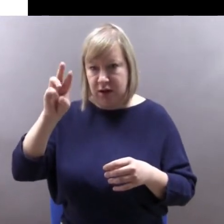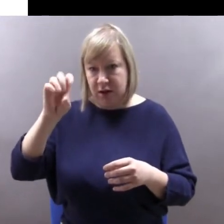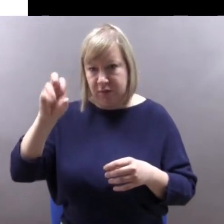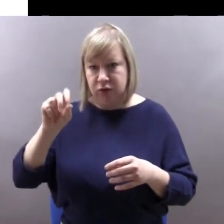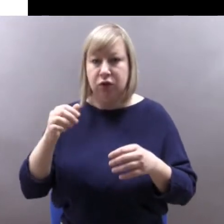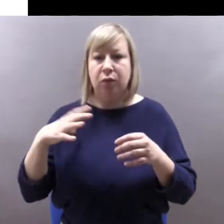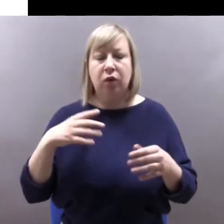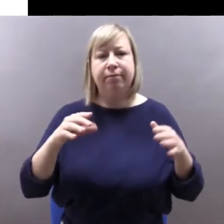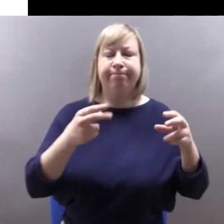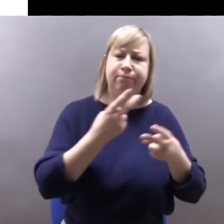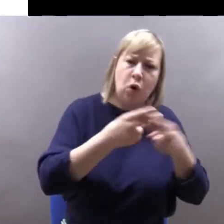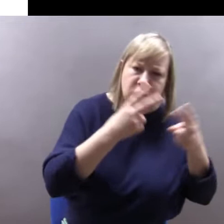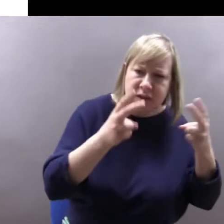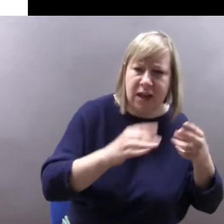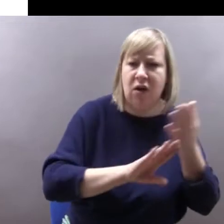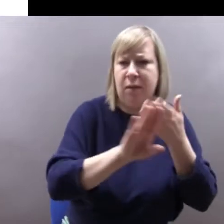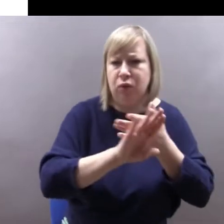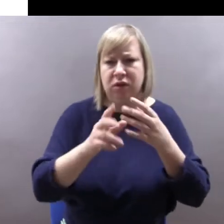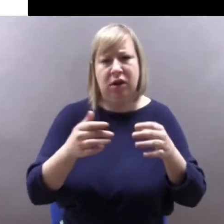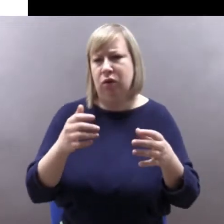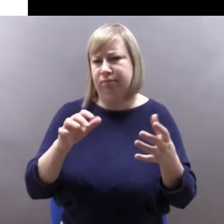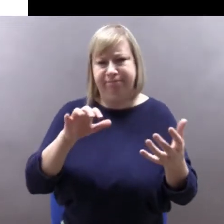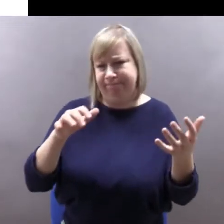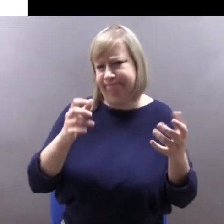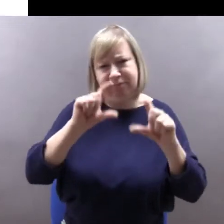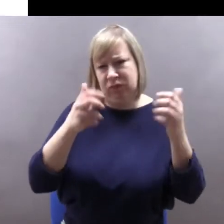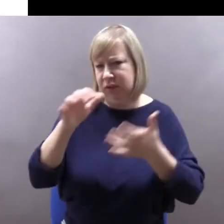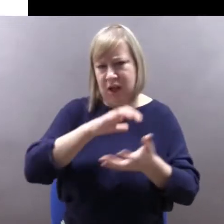Te schody tak naprawdę są platformą,